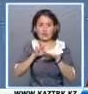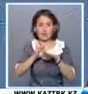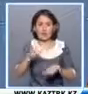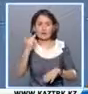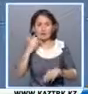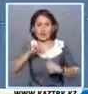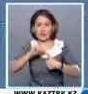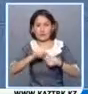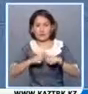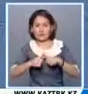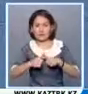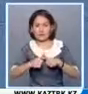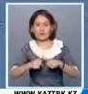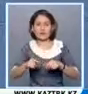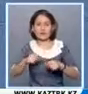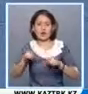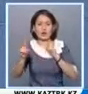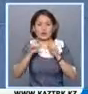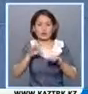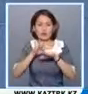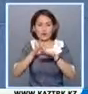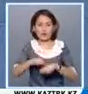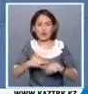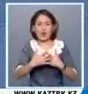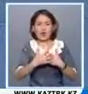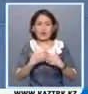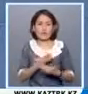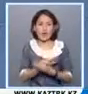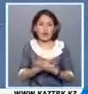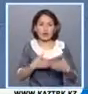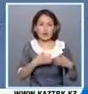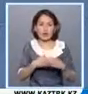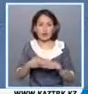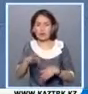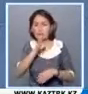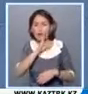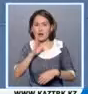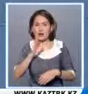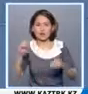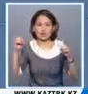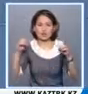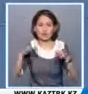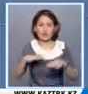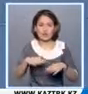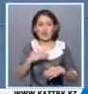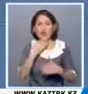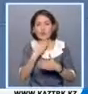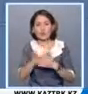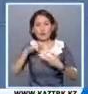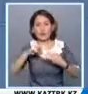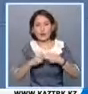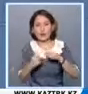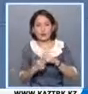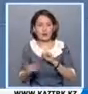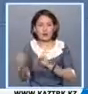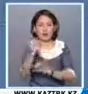отыр. Бұл шара барысында қоғамның әртүрлі салаларында қызмет атқарып жүрген белсенді әйел өкілдері жиналып, өздерінің әр саладағы